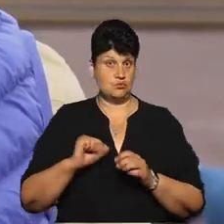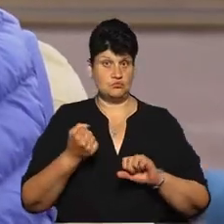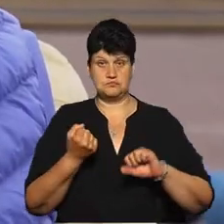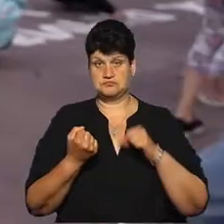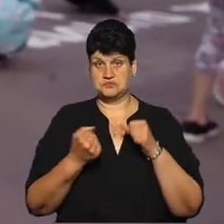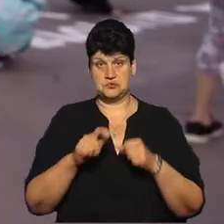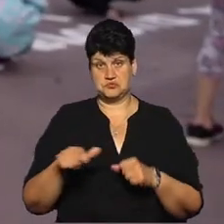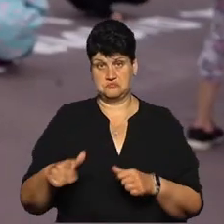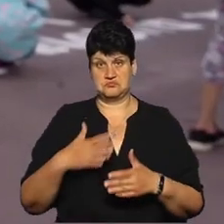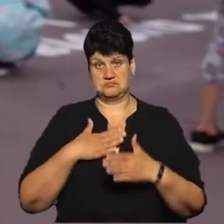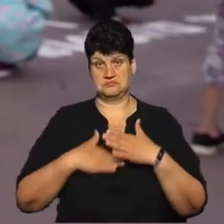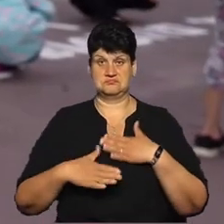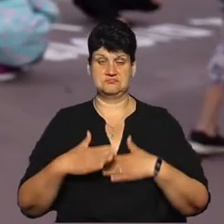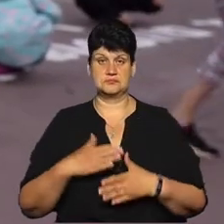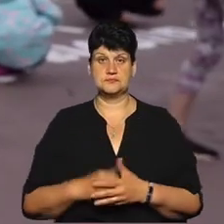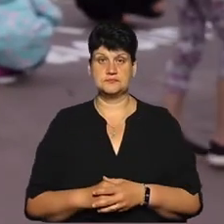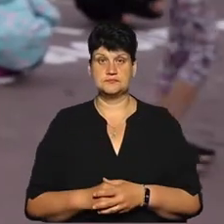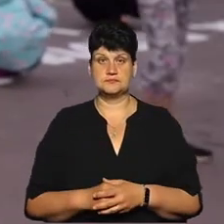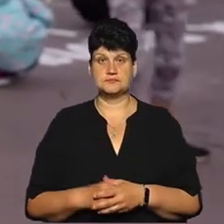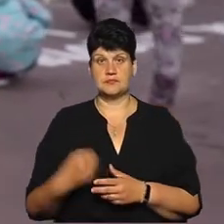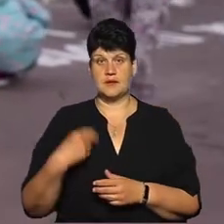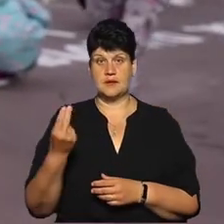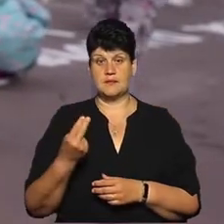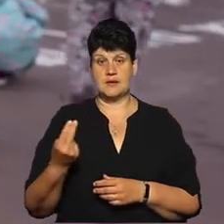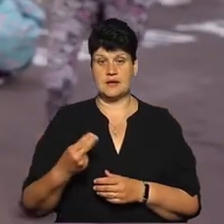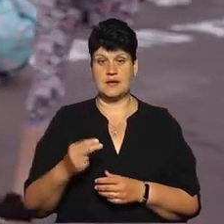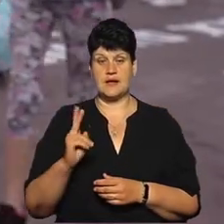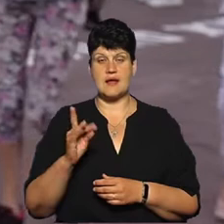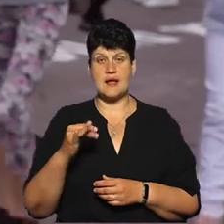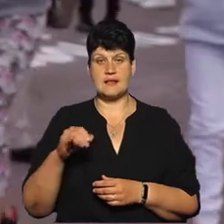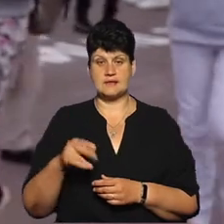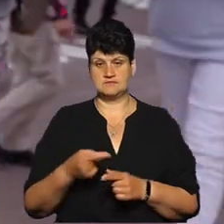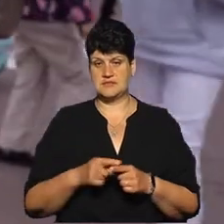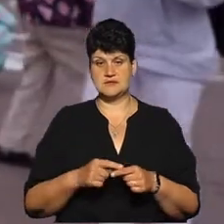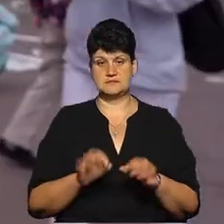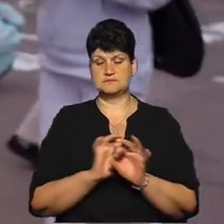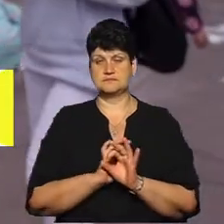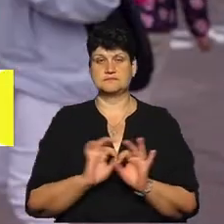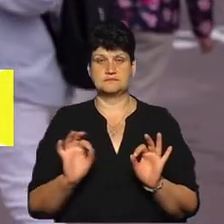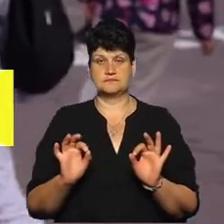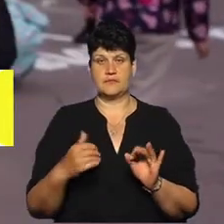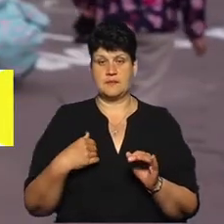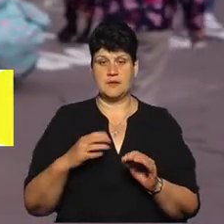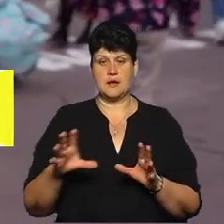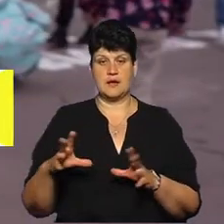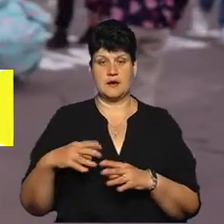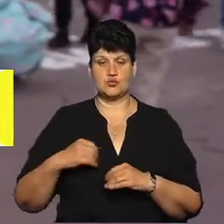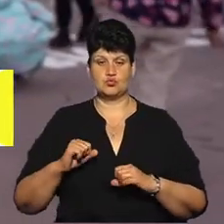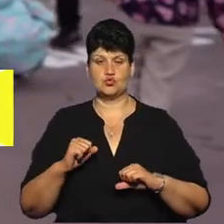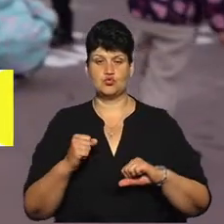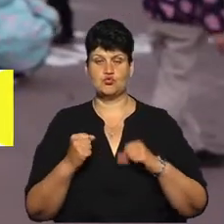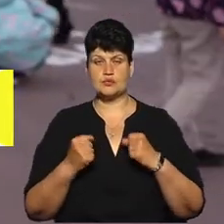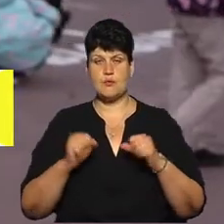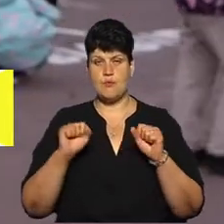атмосфера. Ми зараз малюємо крейдою. Це круто, тому що ми з друзями можемо